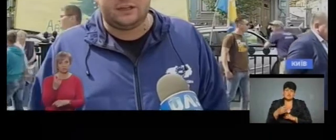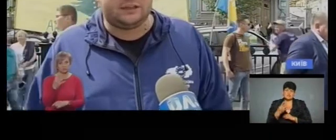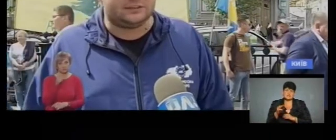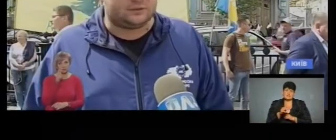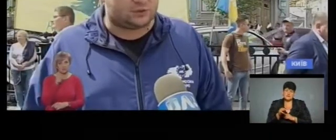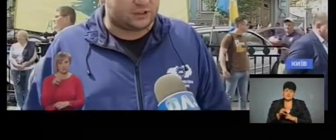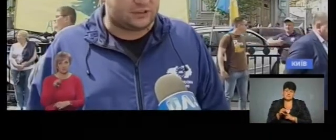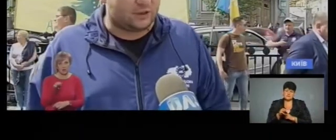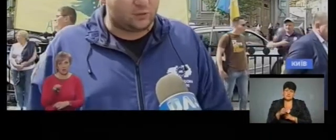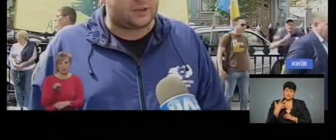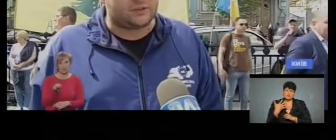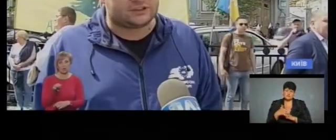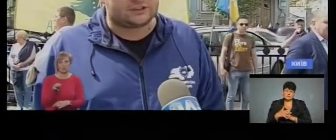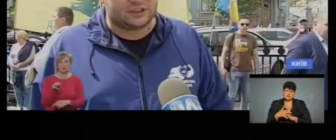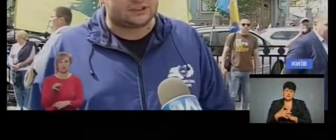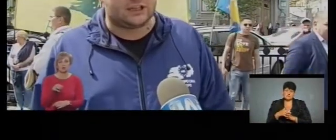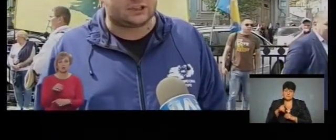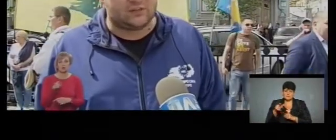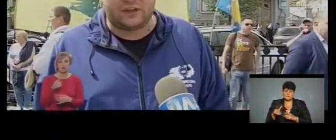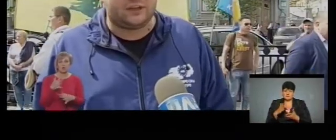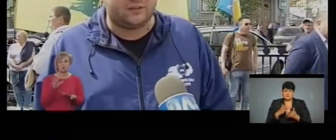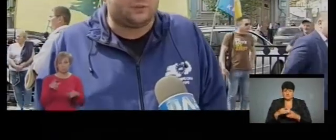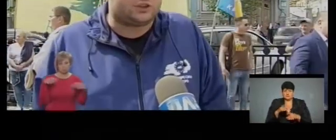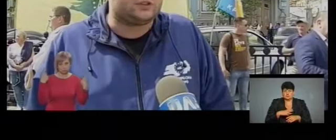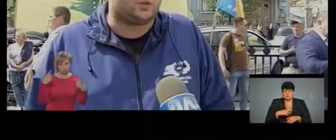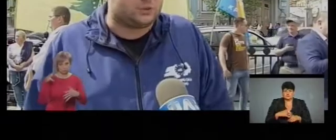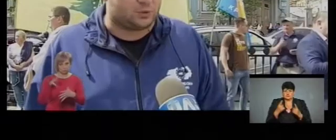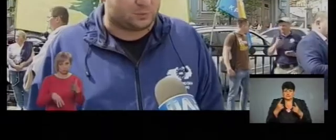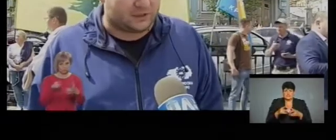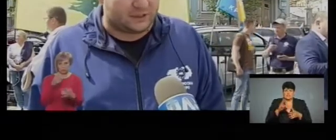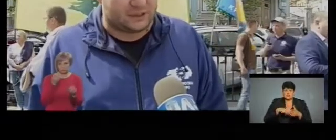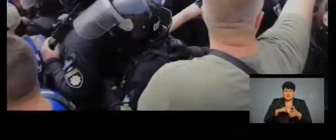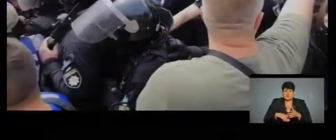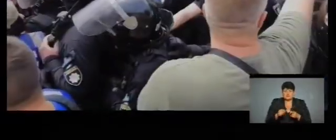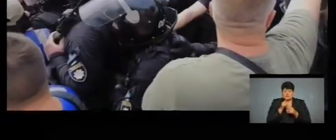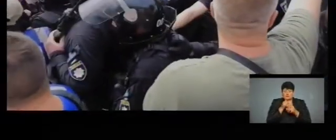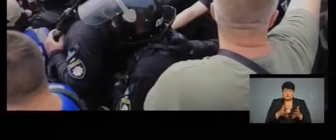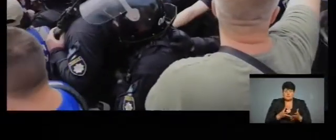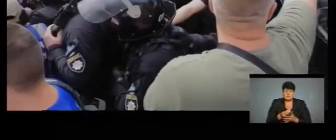і вже над людьми надвисли ці колосальні штрафи, які вони просто не зможуть будуть сплатити.